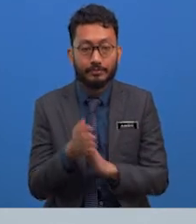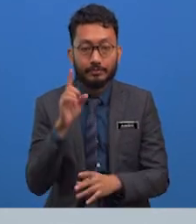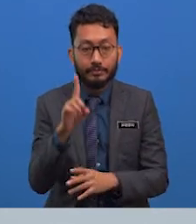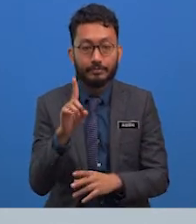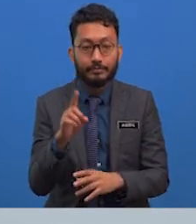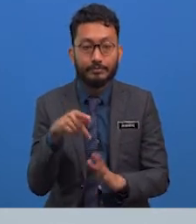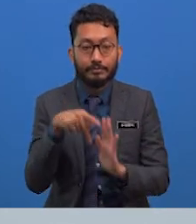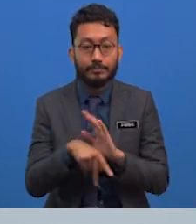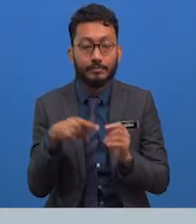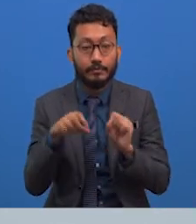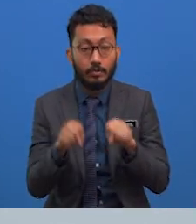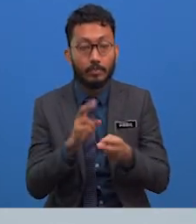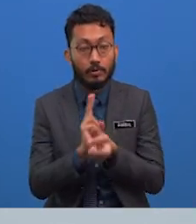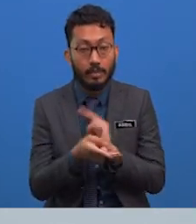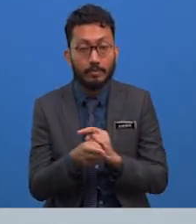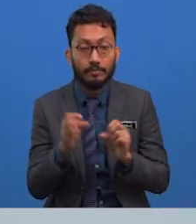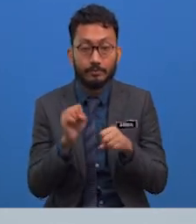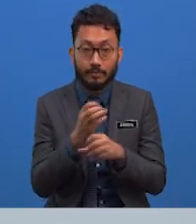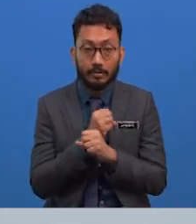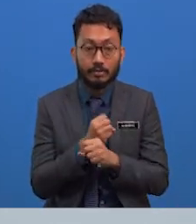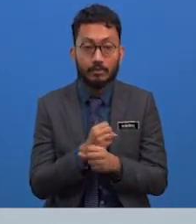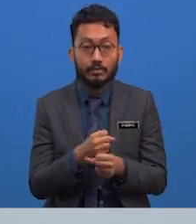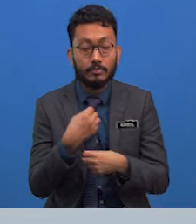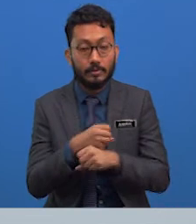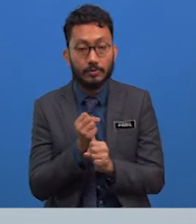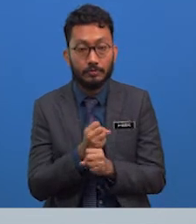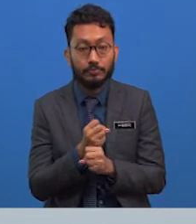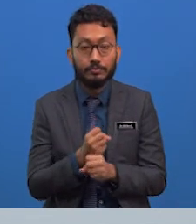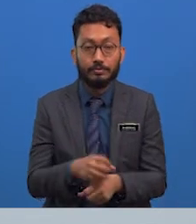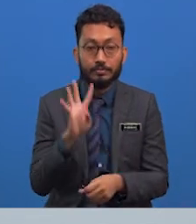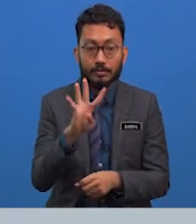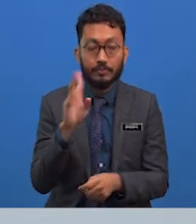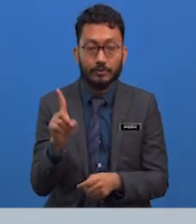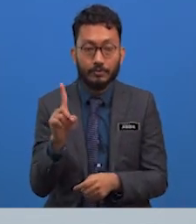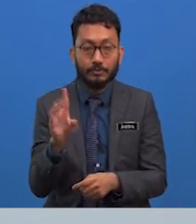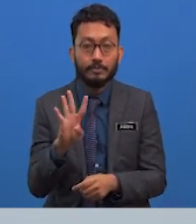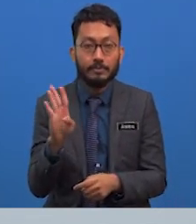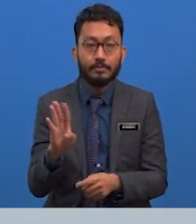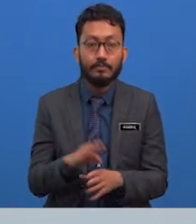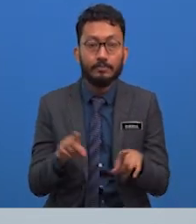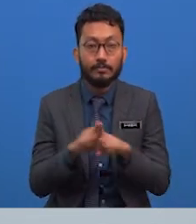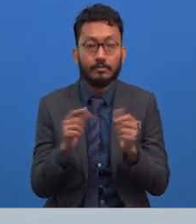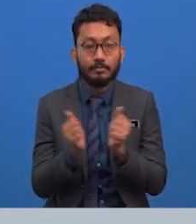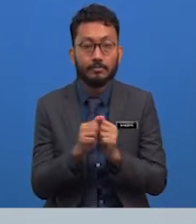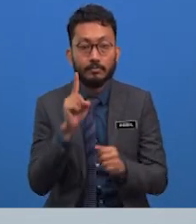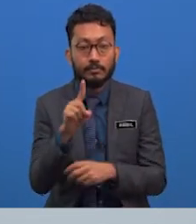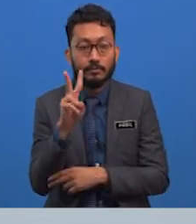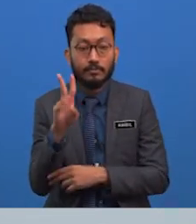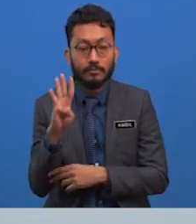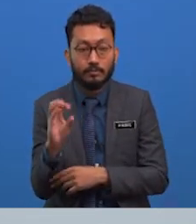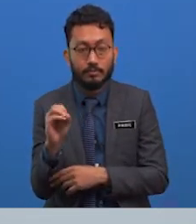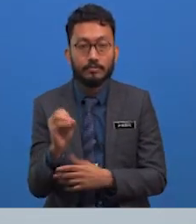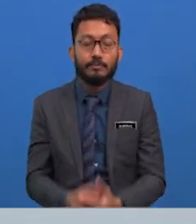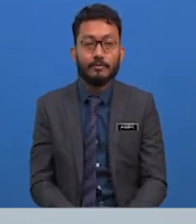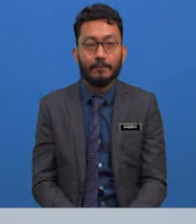pemboleh ubah dapat dibentuk, iaitu 4B bersamaan dengan 120